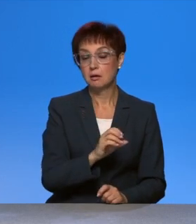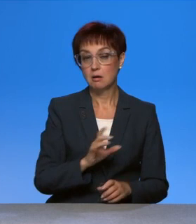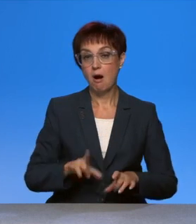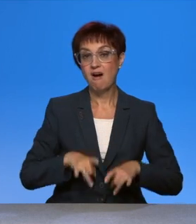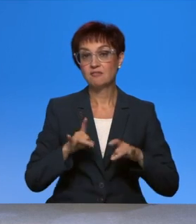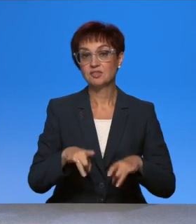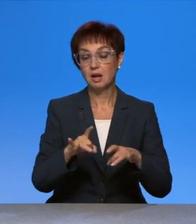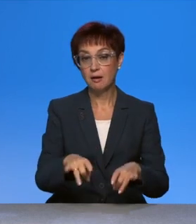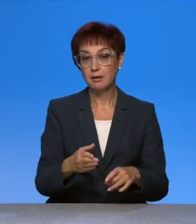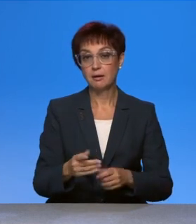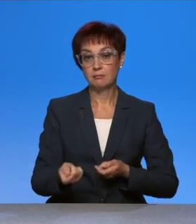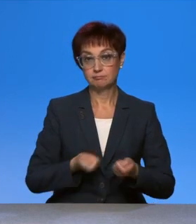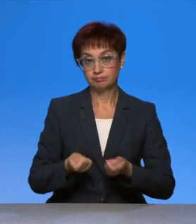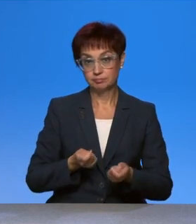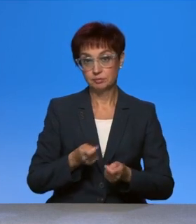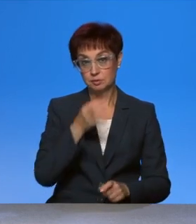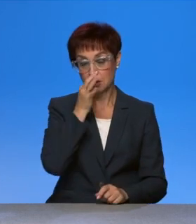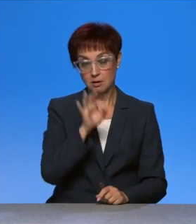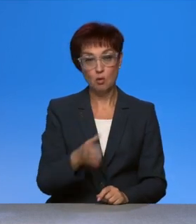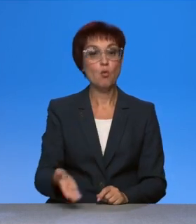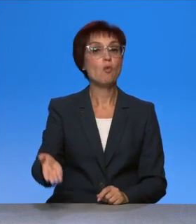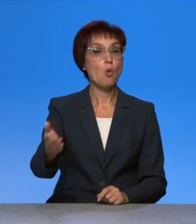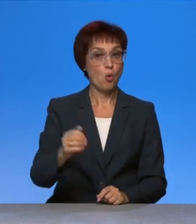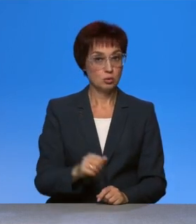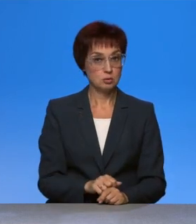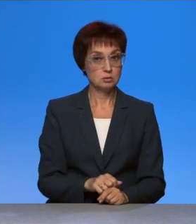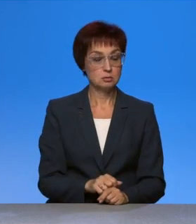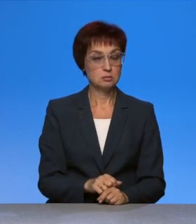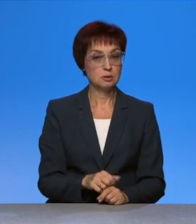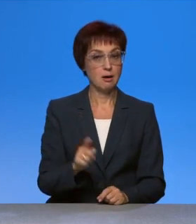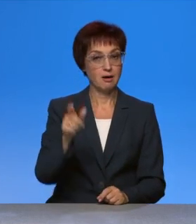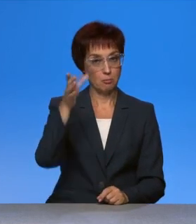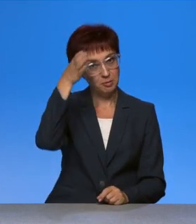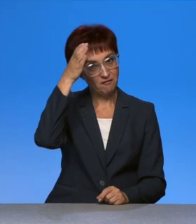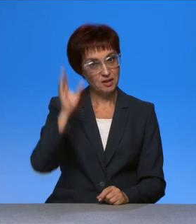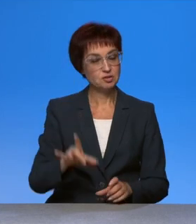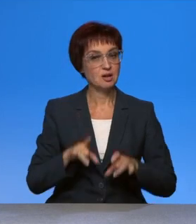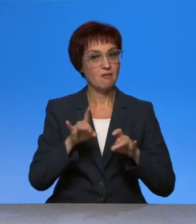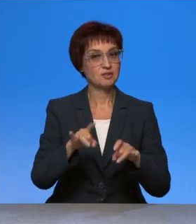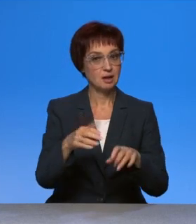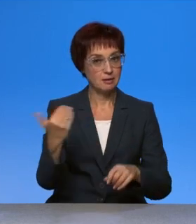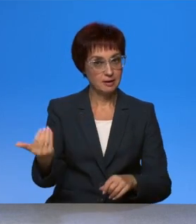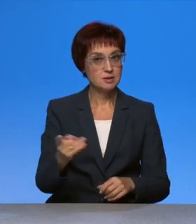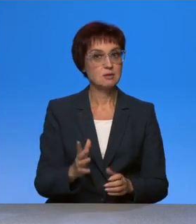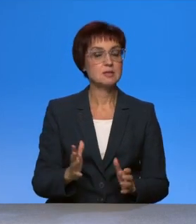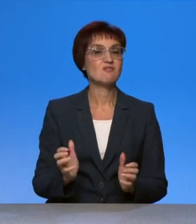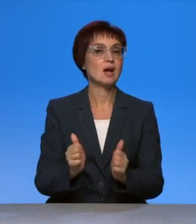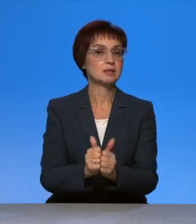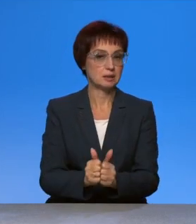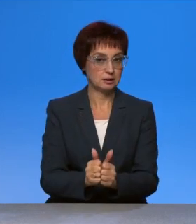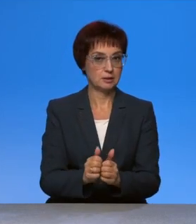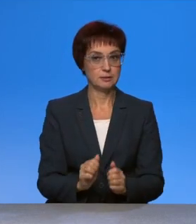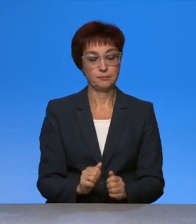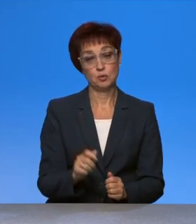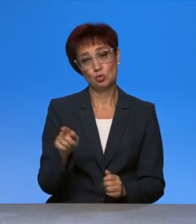бедного австралийца тут схватили и кровожадным образом хотят... Понятно. Конечно, его спокойно отпустили. Каким